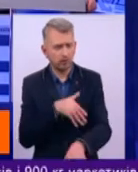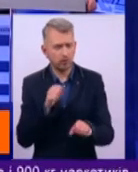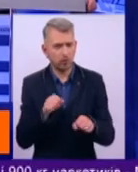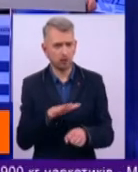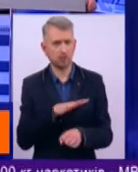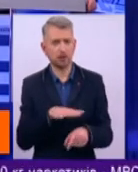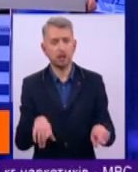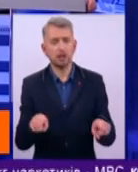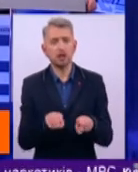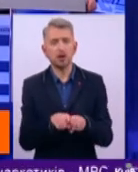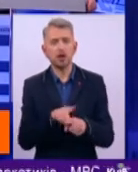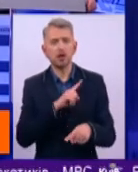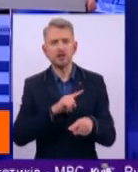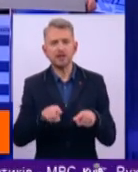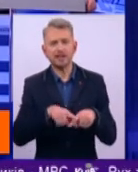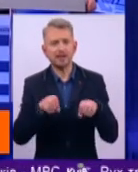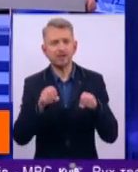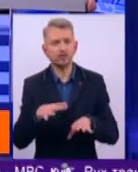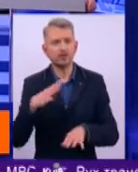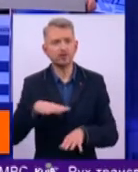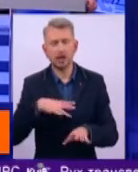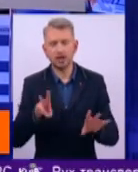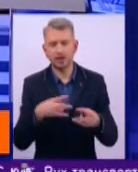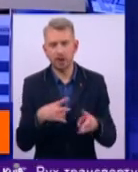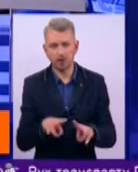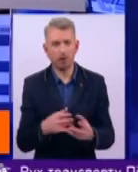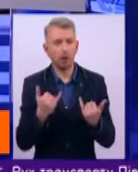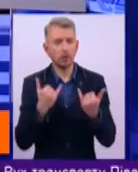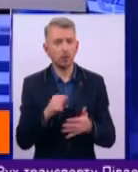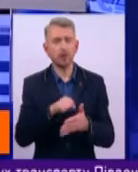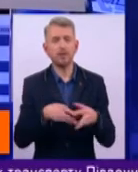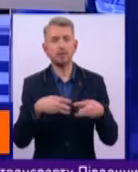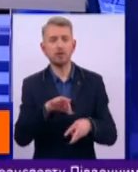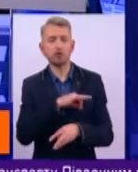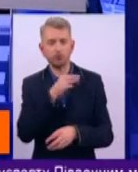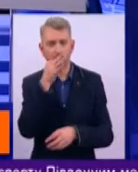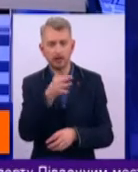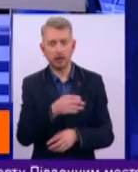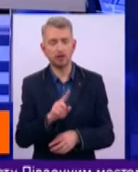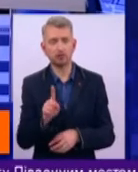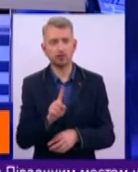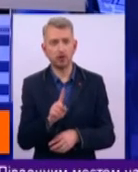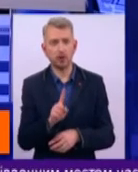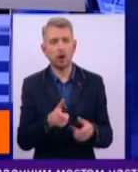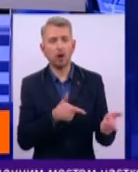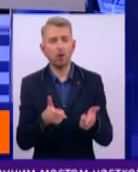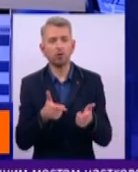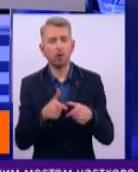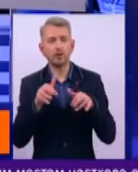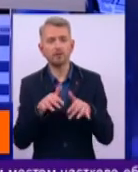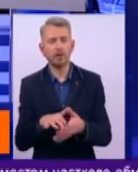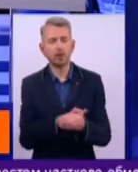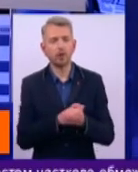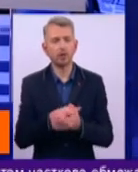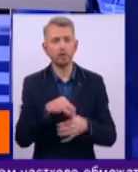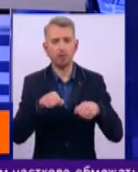чином швидких рішень чекати не варто. Сьогодні від Мін'юсту зазначали, що готуються справи колективні